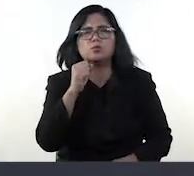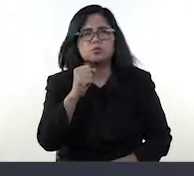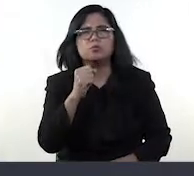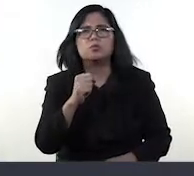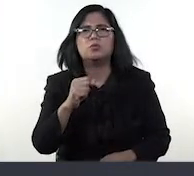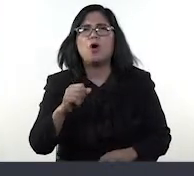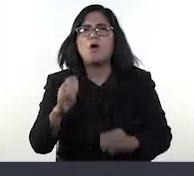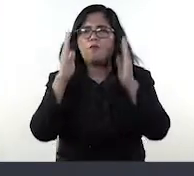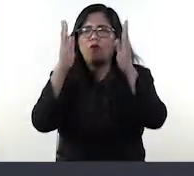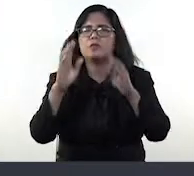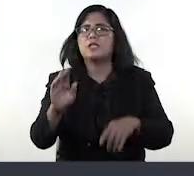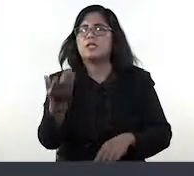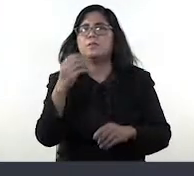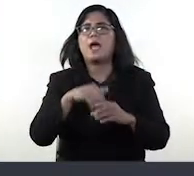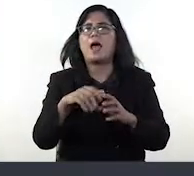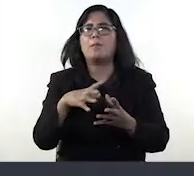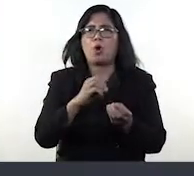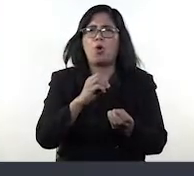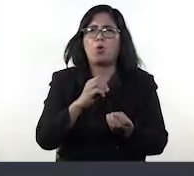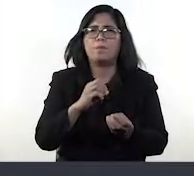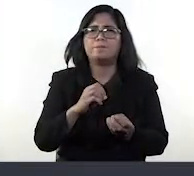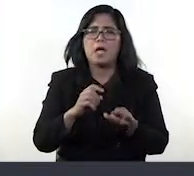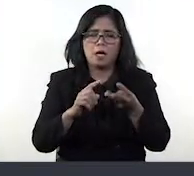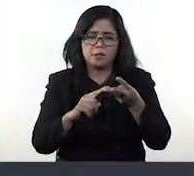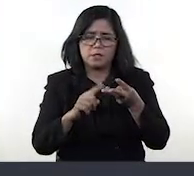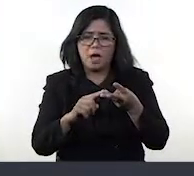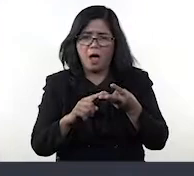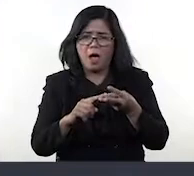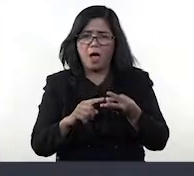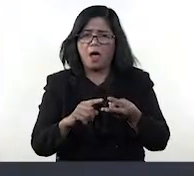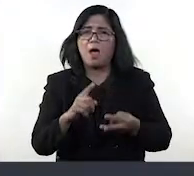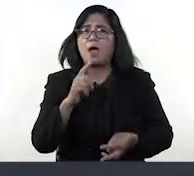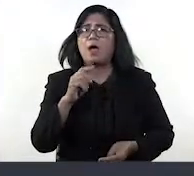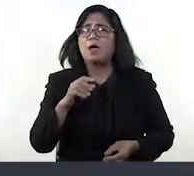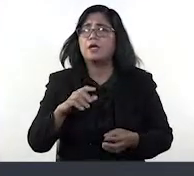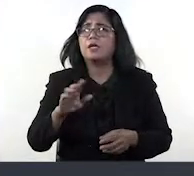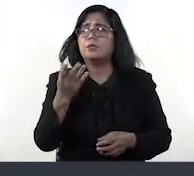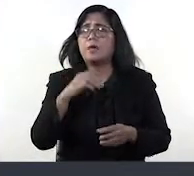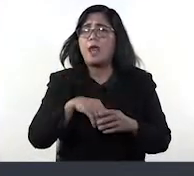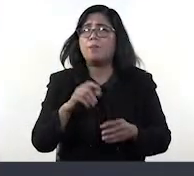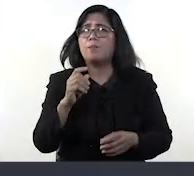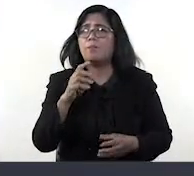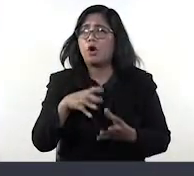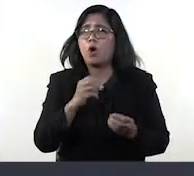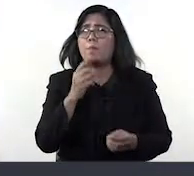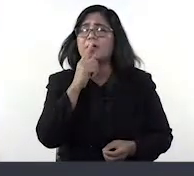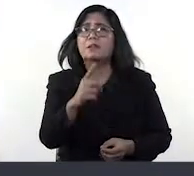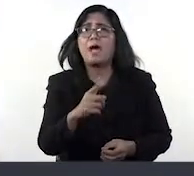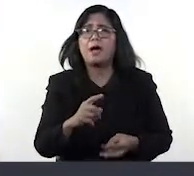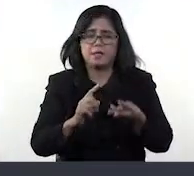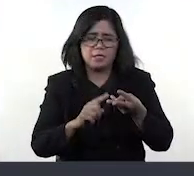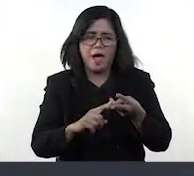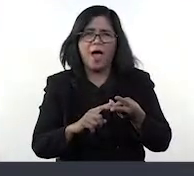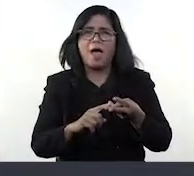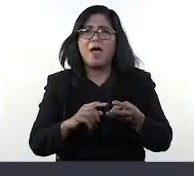ketika hai kenapa Hidup glamor bukan sebuah pilihan tetapi Allah perintah Tuhan buat kita yang ketiga karena orang